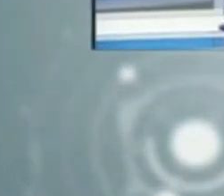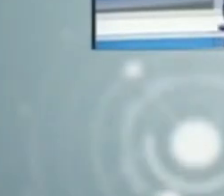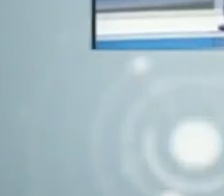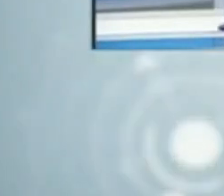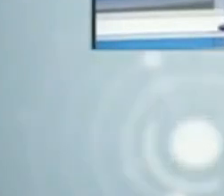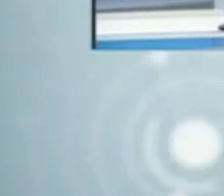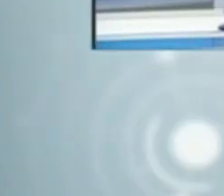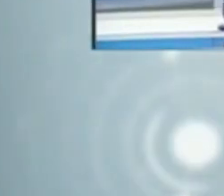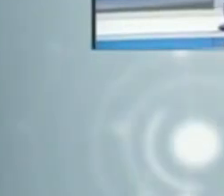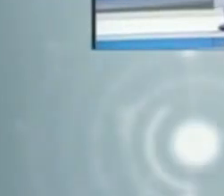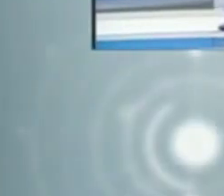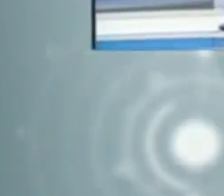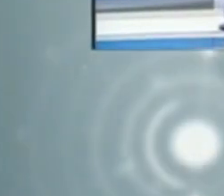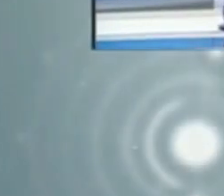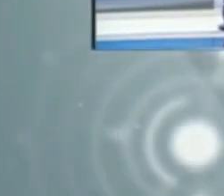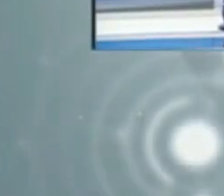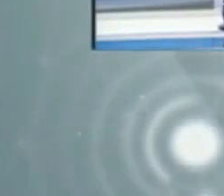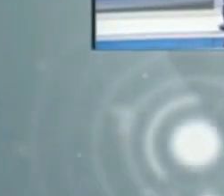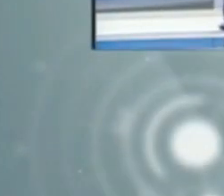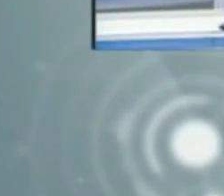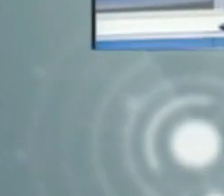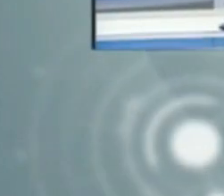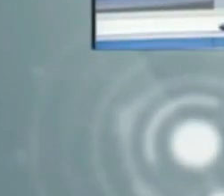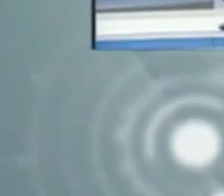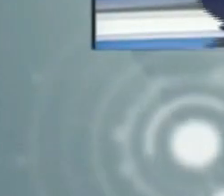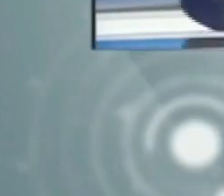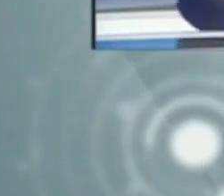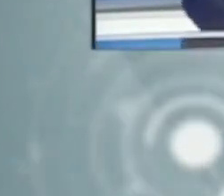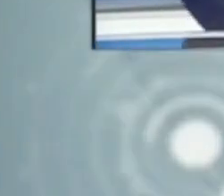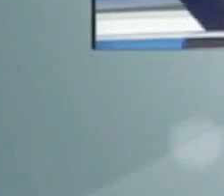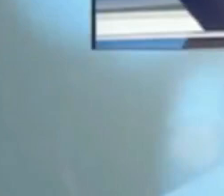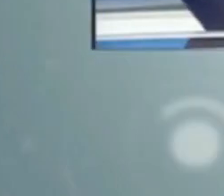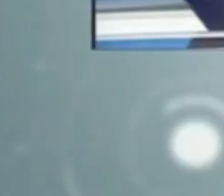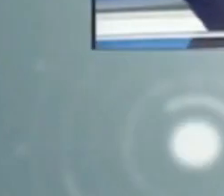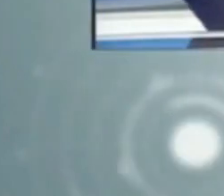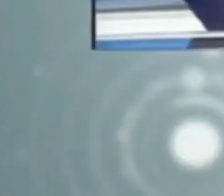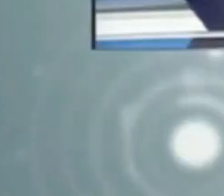بسيادة الرئيس في بلدي أسوان. تفضل. يشرفنا.